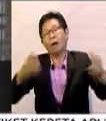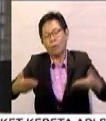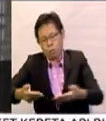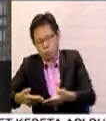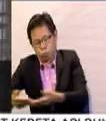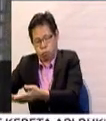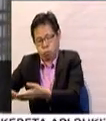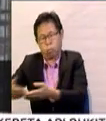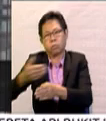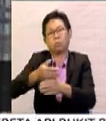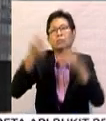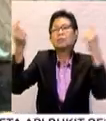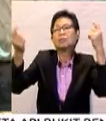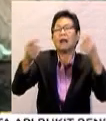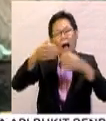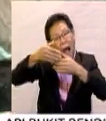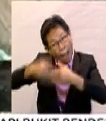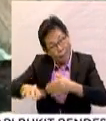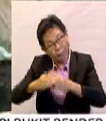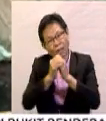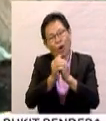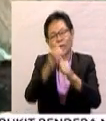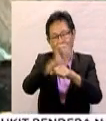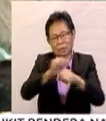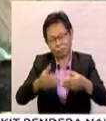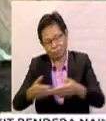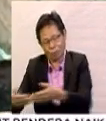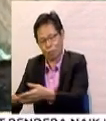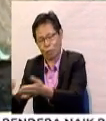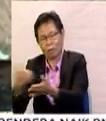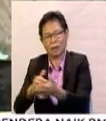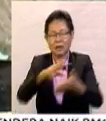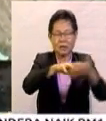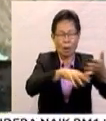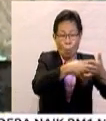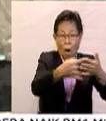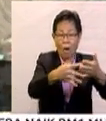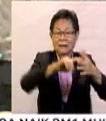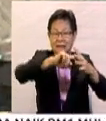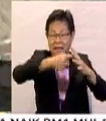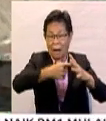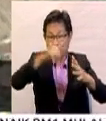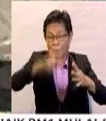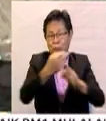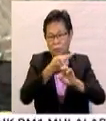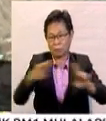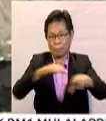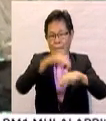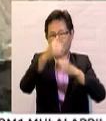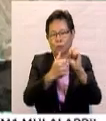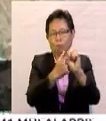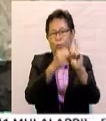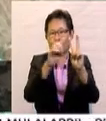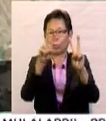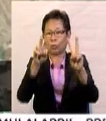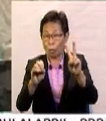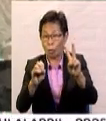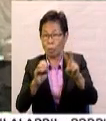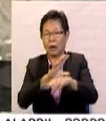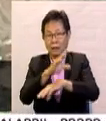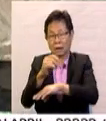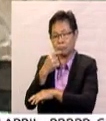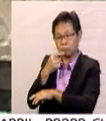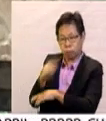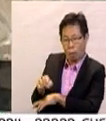bersambung selepas sambutan Tahun Baharu Cina. Jadual asal ia perlu disiapkan pada tahun 2020 dan